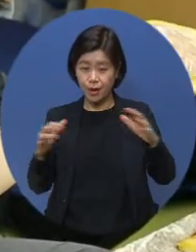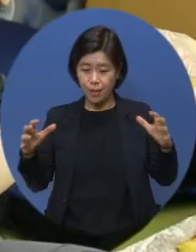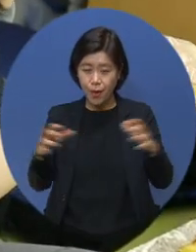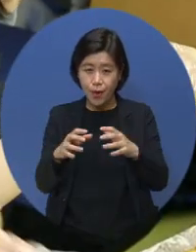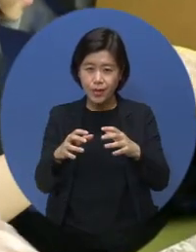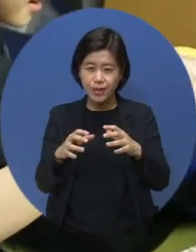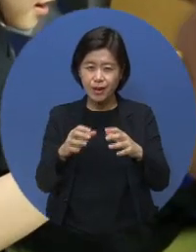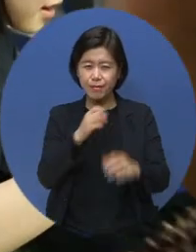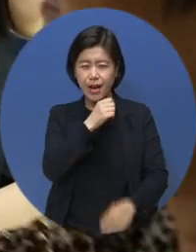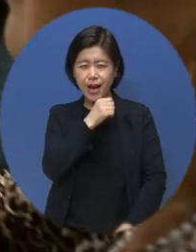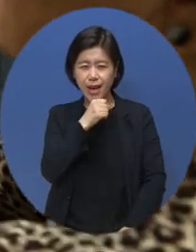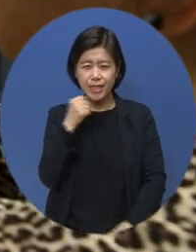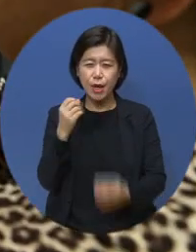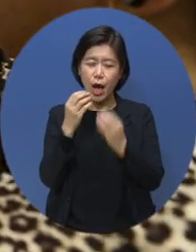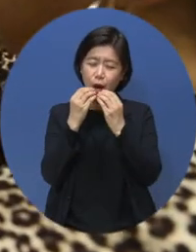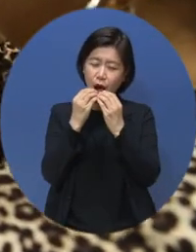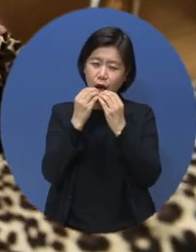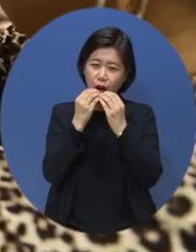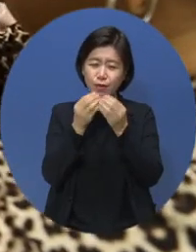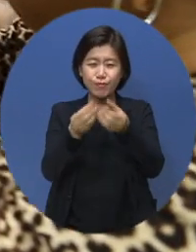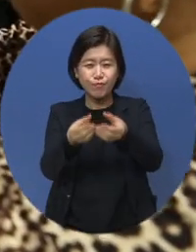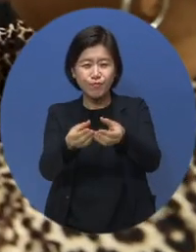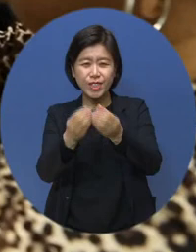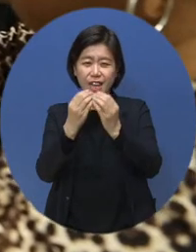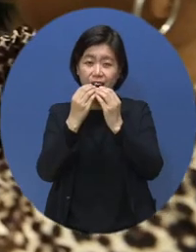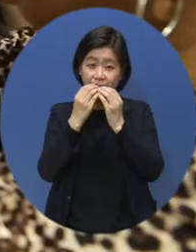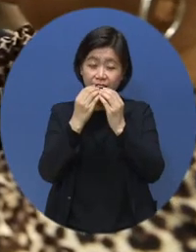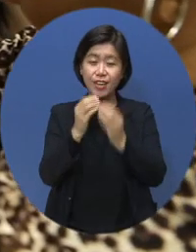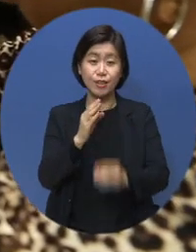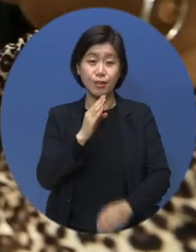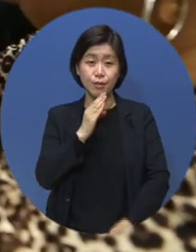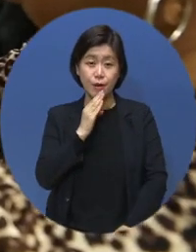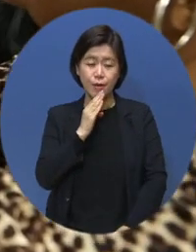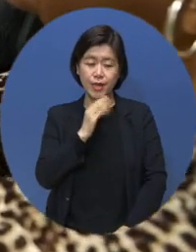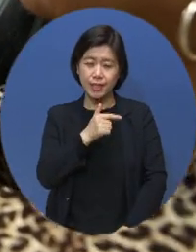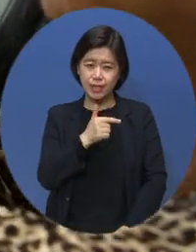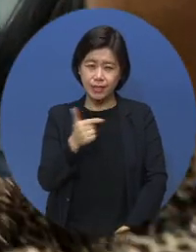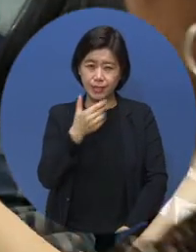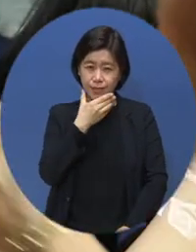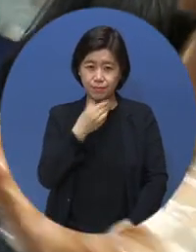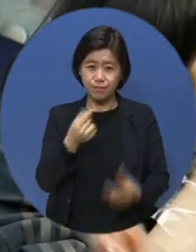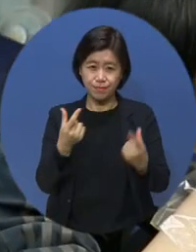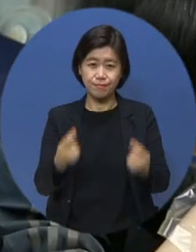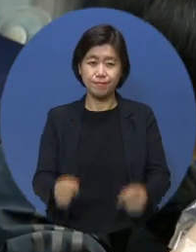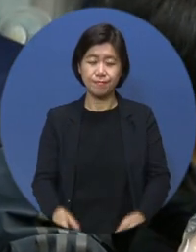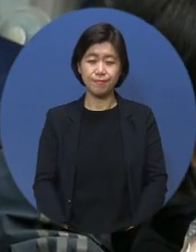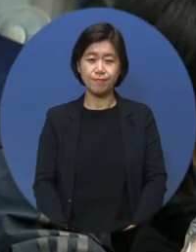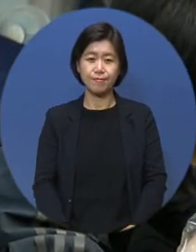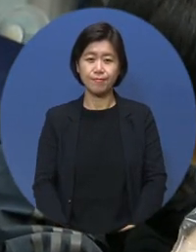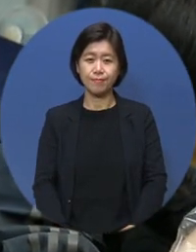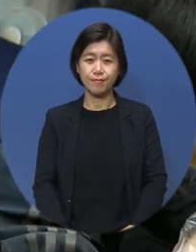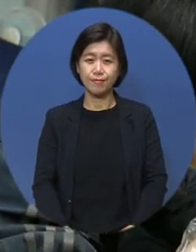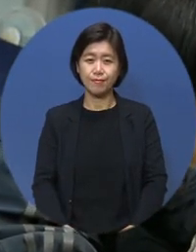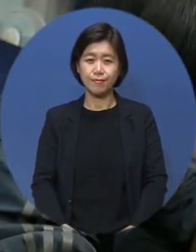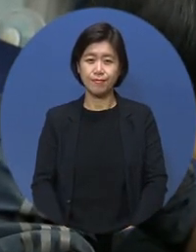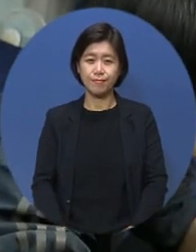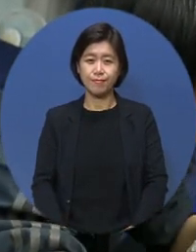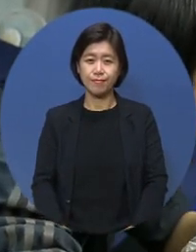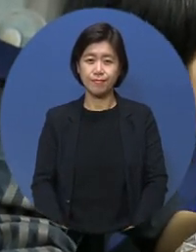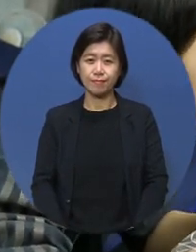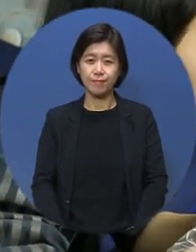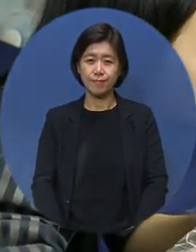맛있는 음식을 나눠 먹는 이 순간이 어쩌면 가장 큰 행복 아닐까요 불이 났고 그래서